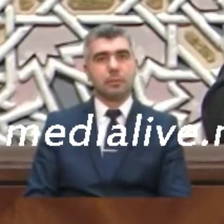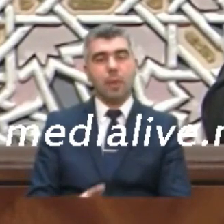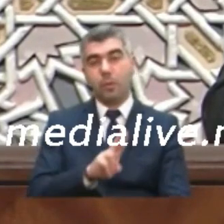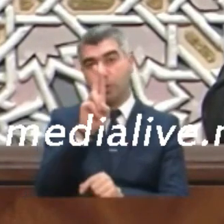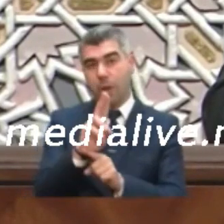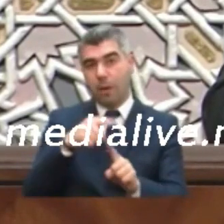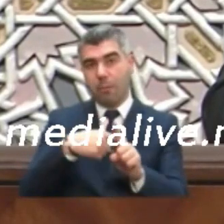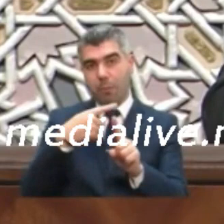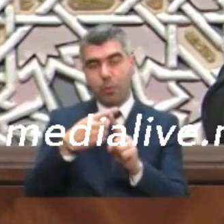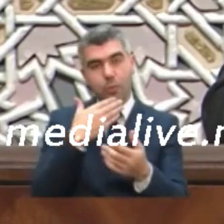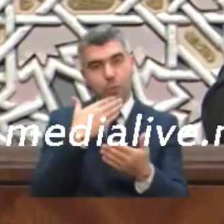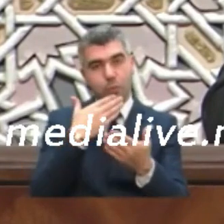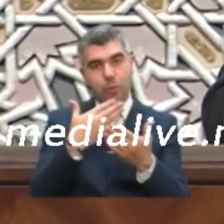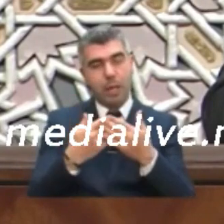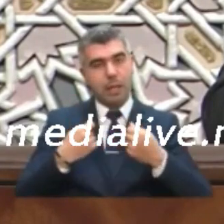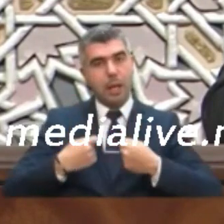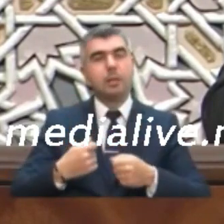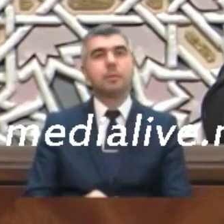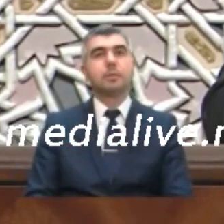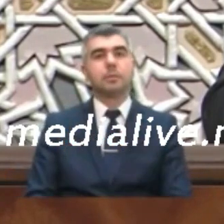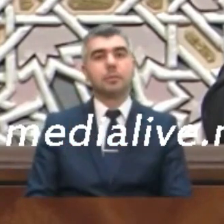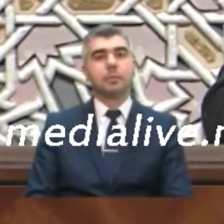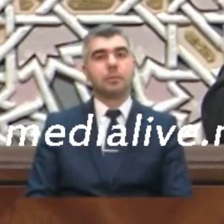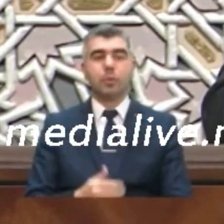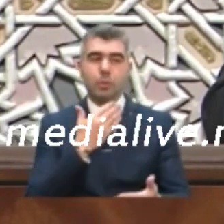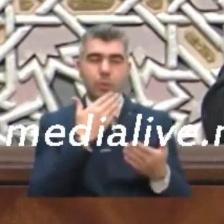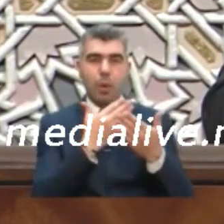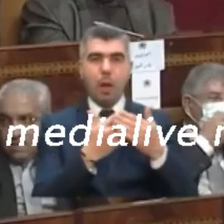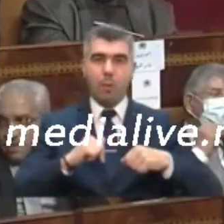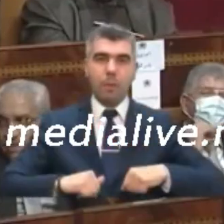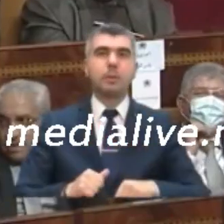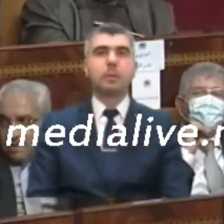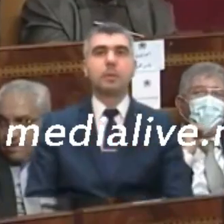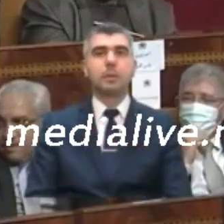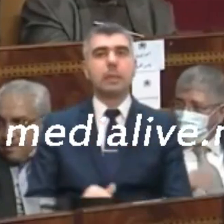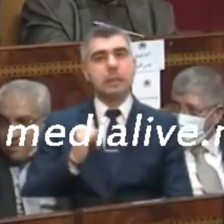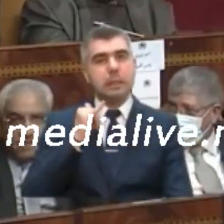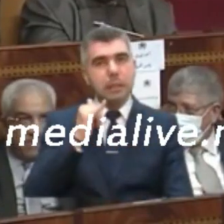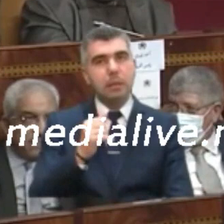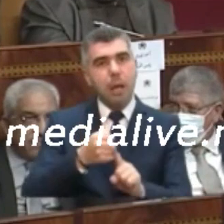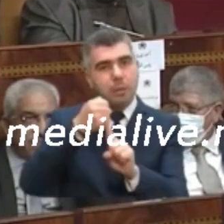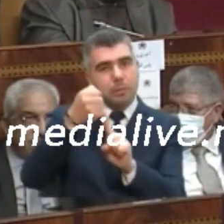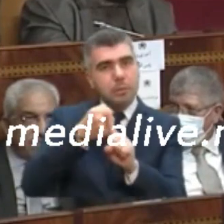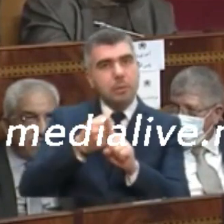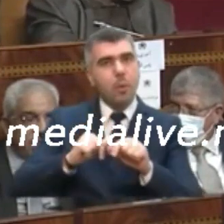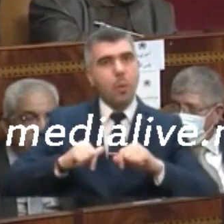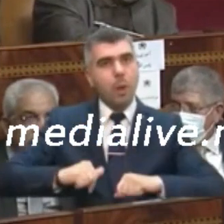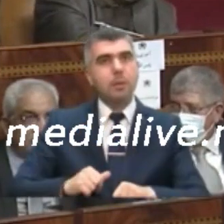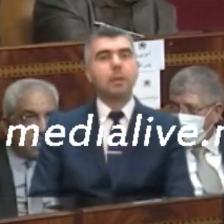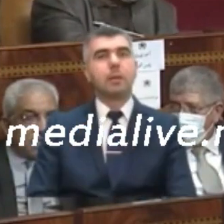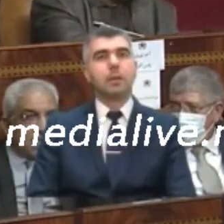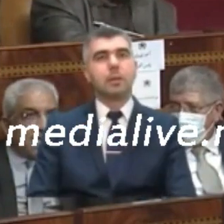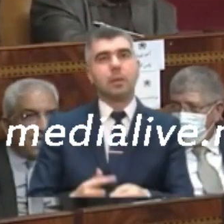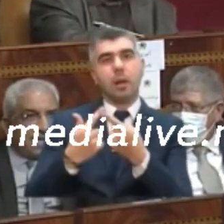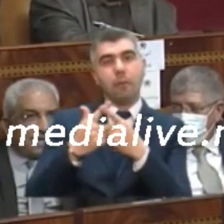شكرا السيد الرئيس. شكرا السيد الوزير. بدايه لابد من تلويب المجهودات التي تبذل لها وزارتكم،